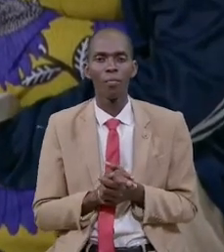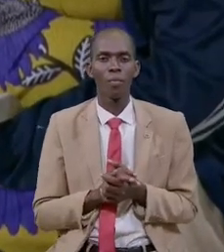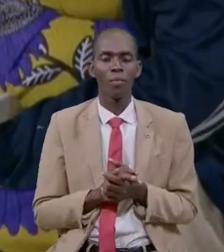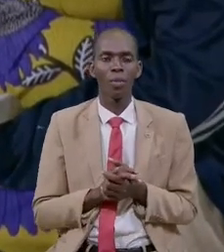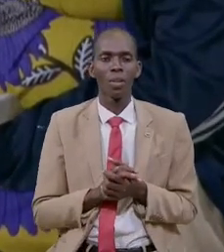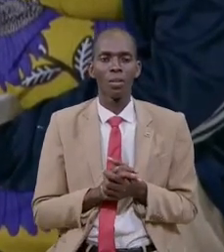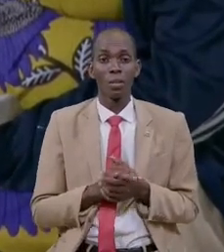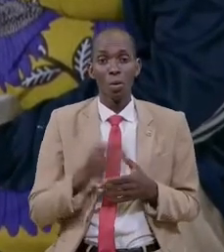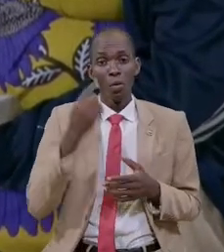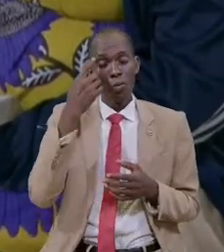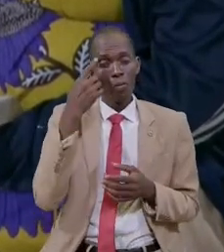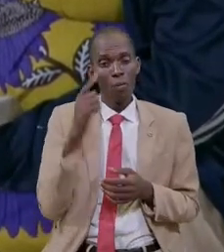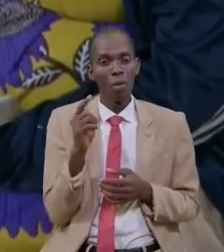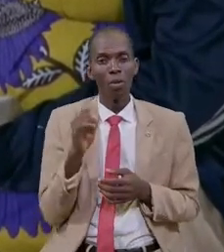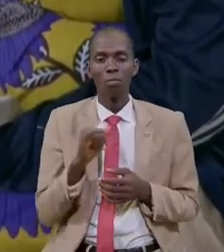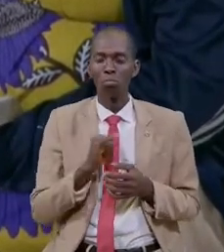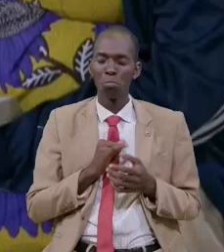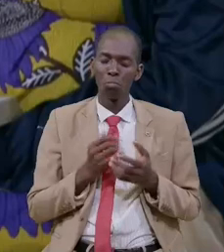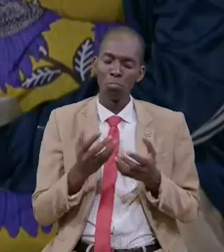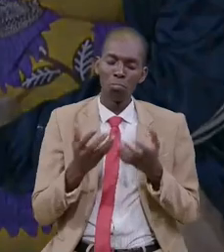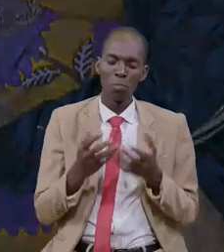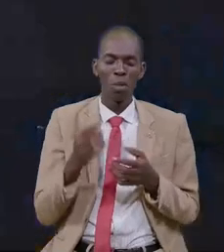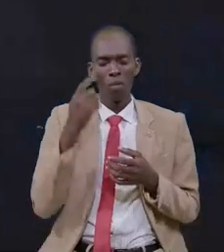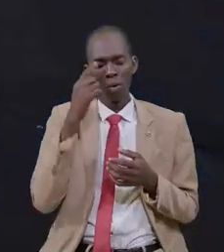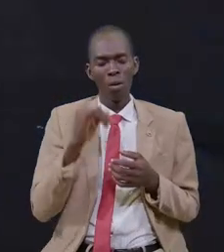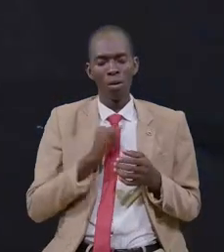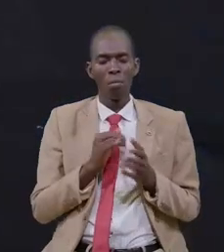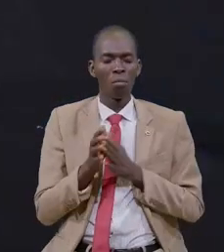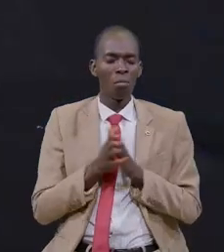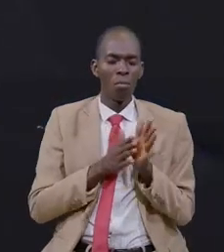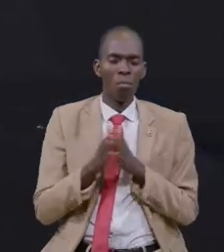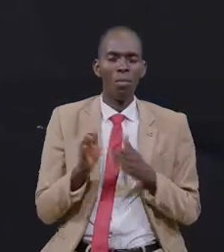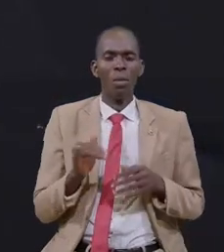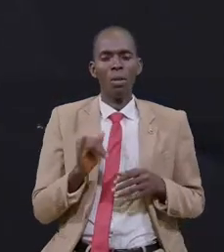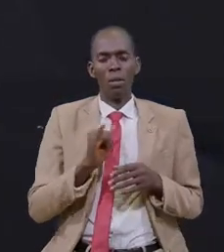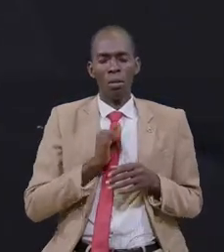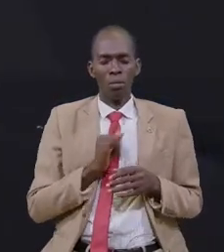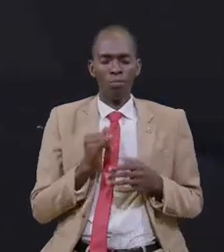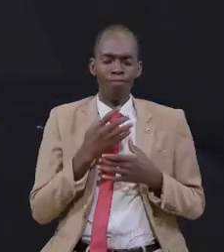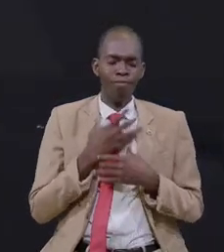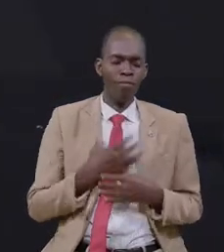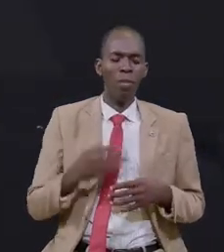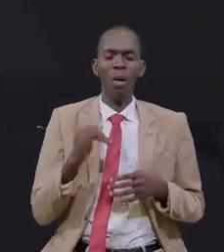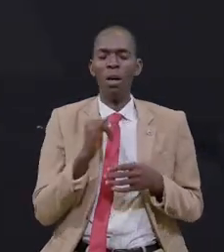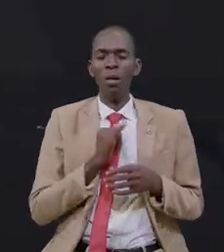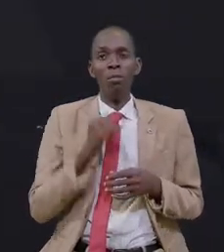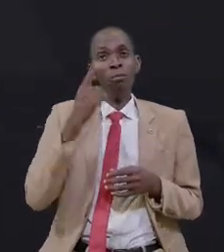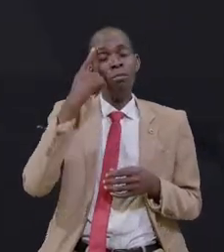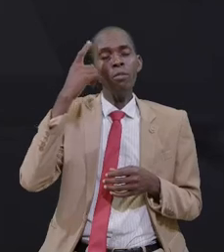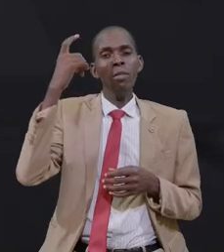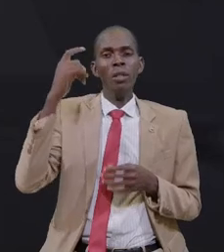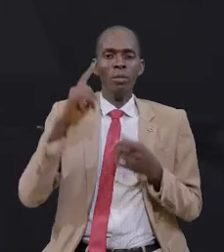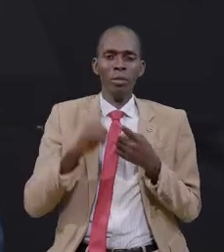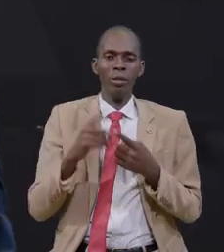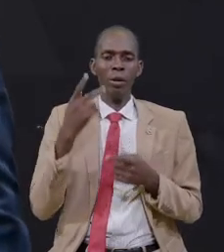Car je désire vous voir. Je désire... Je suis passionné, je rêve vous